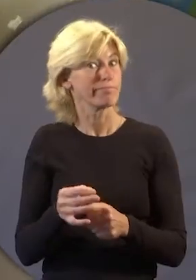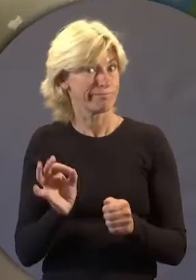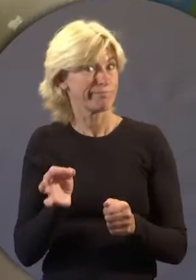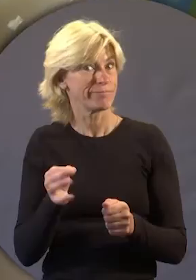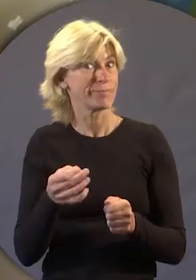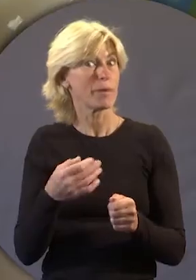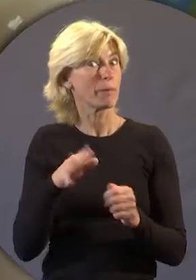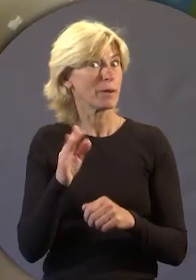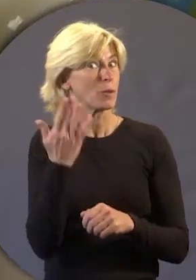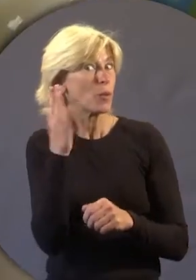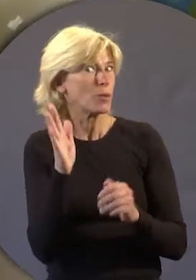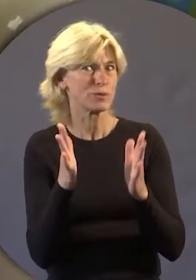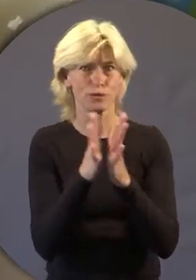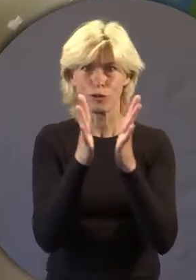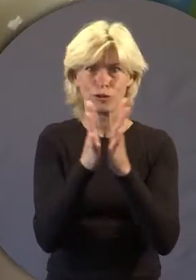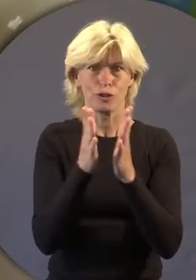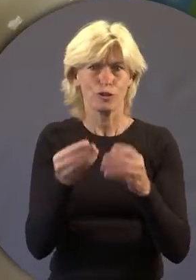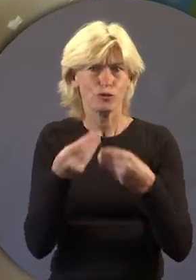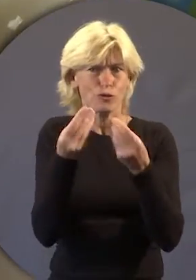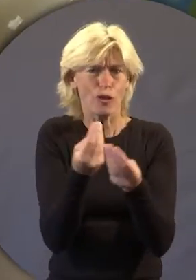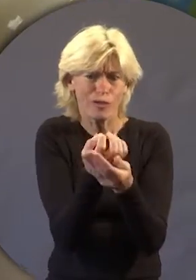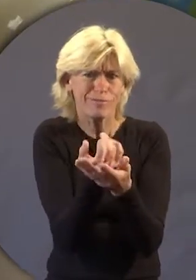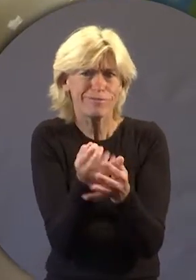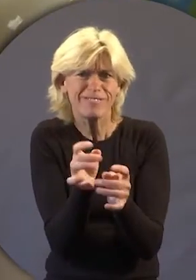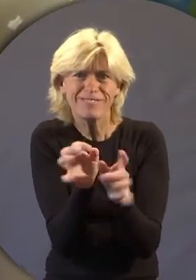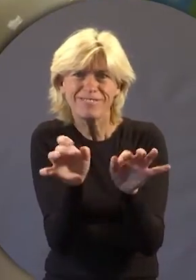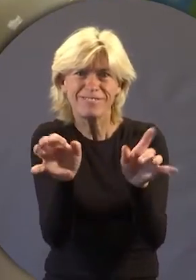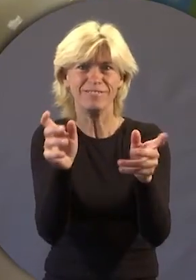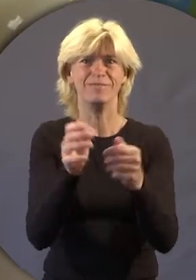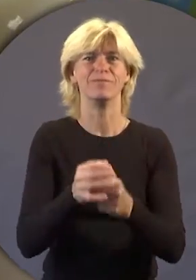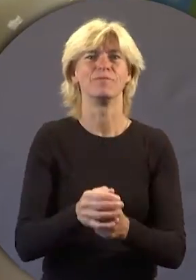oui mais d'autres sont dangereuses et donnent des